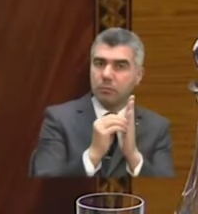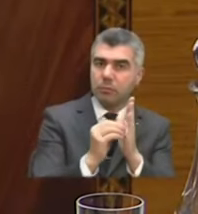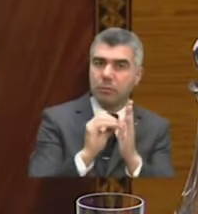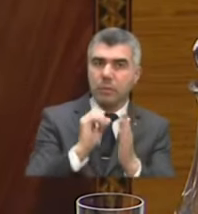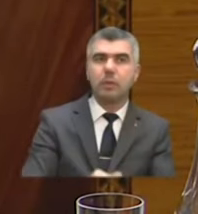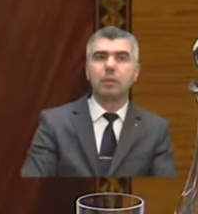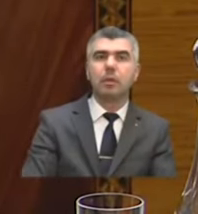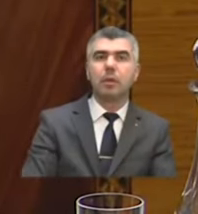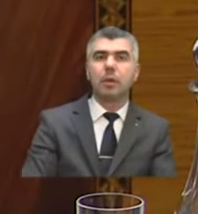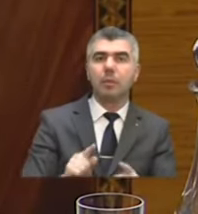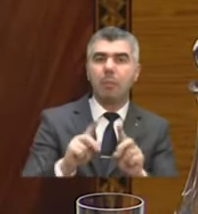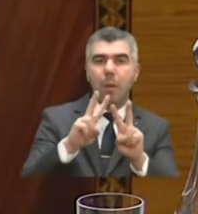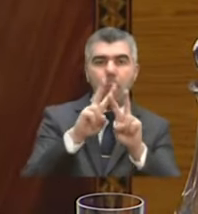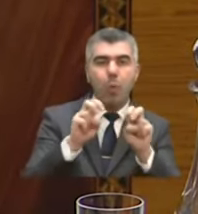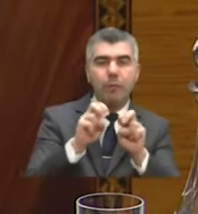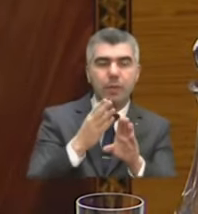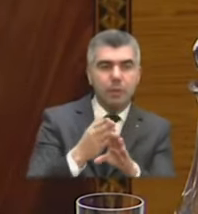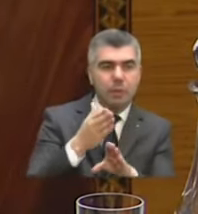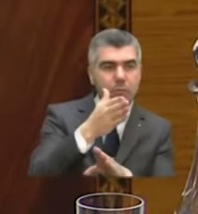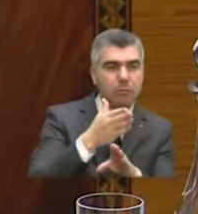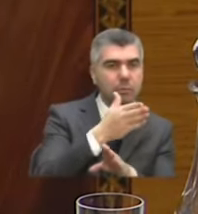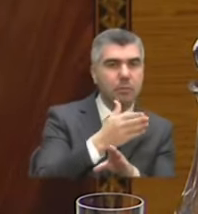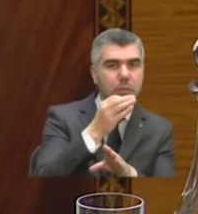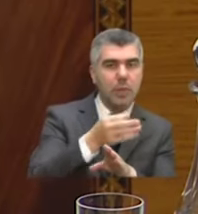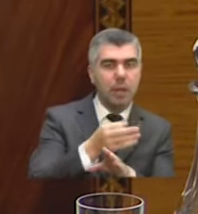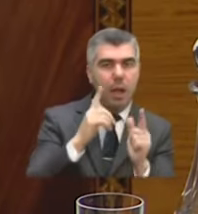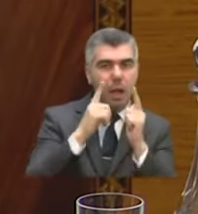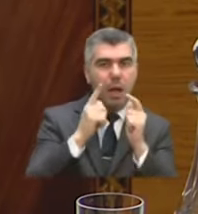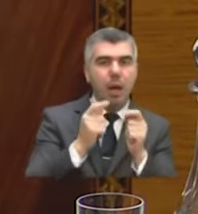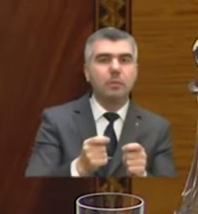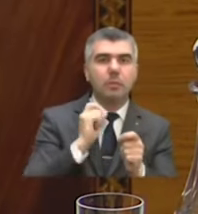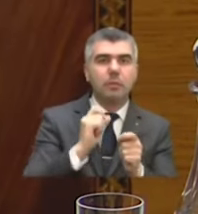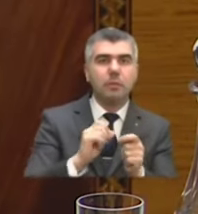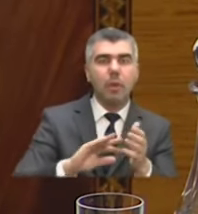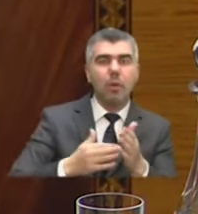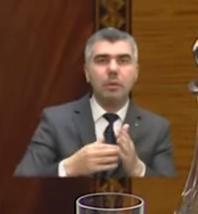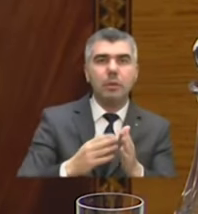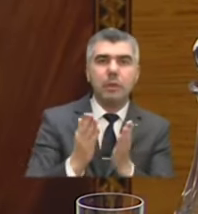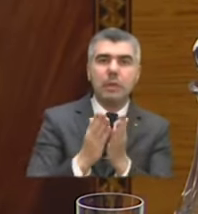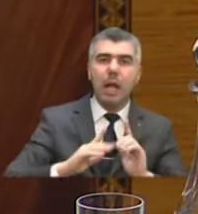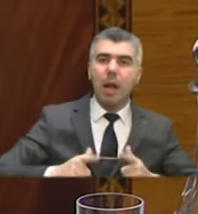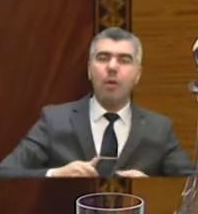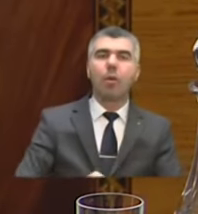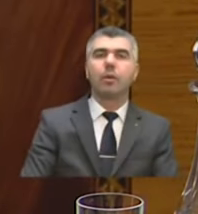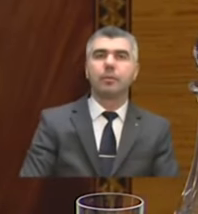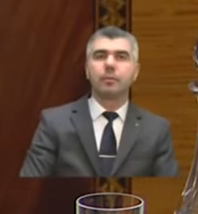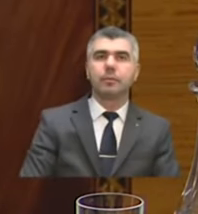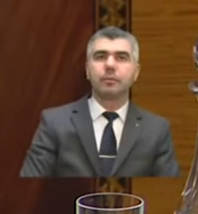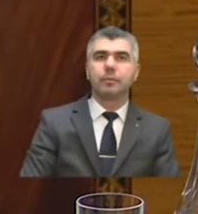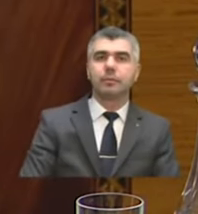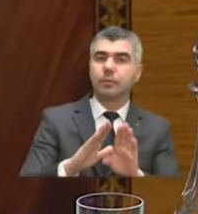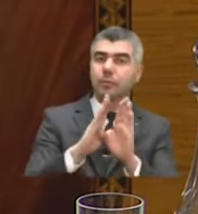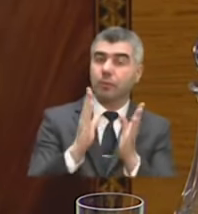طرف هيئة التفتيش والمصالح المكلفة بالشؤون التربوية. تلكم